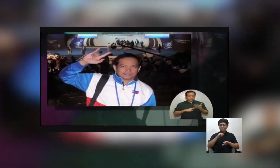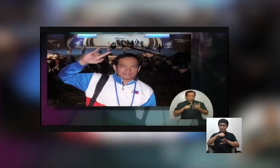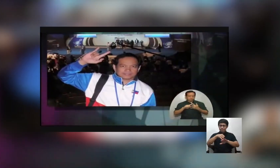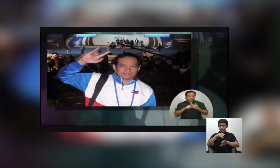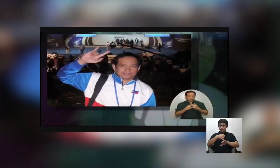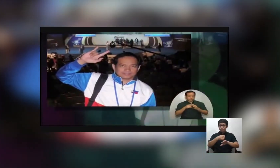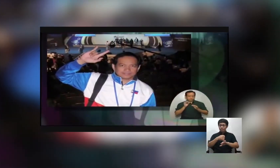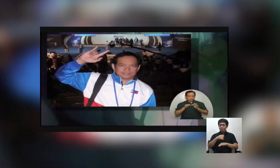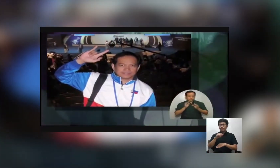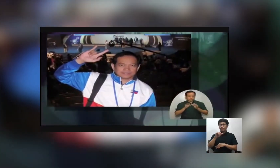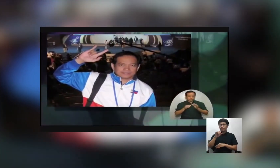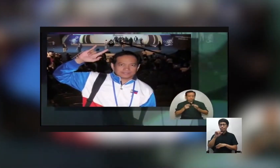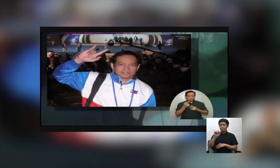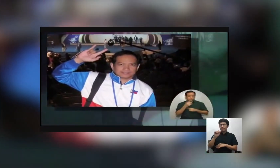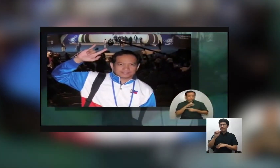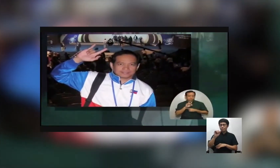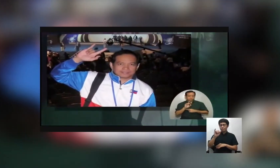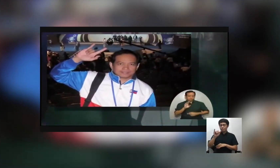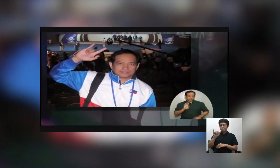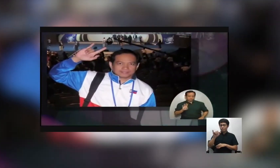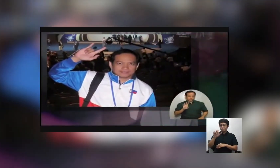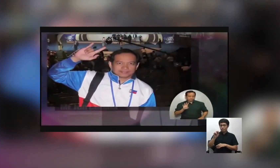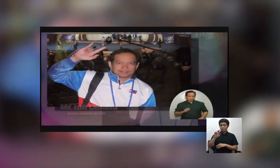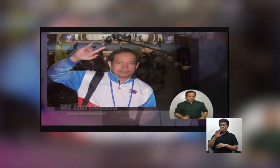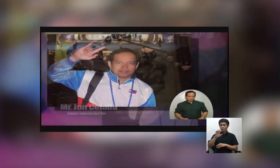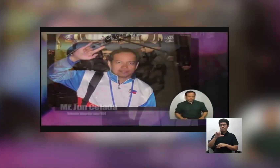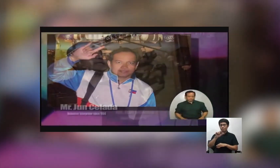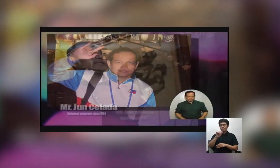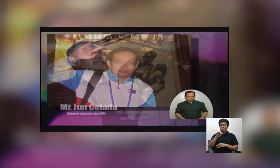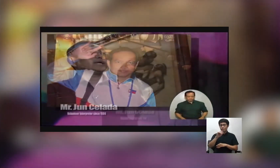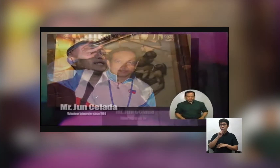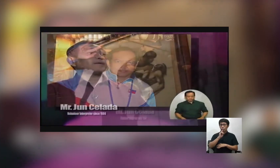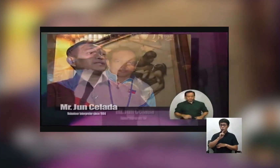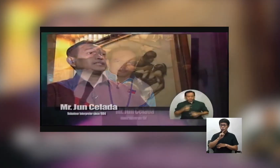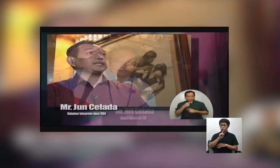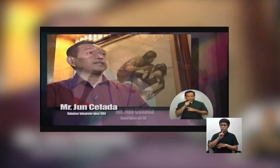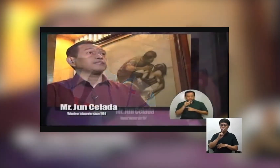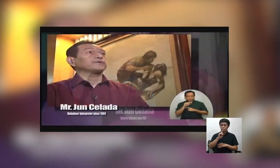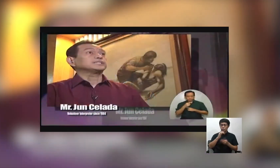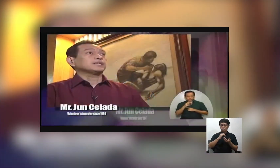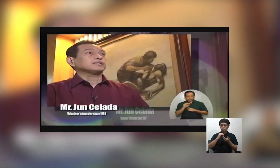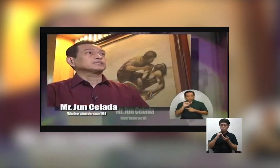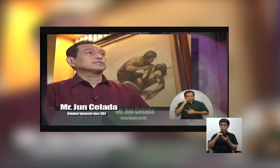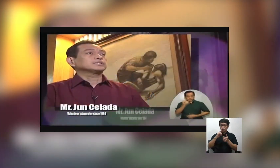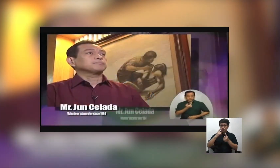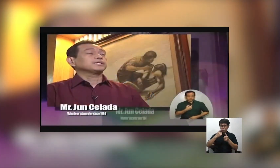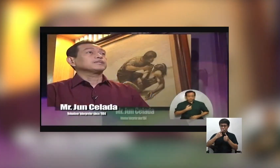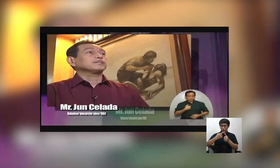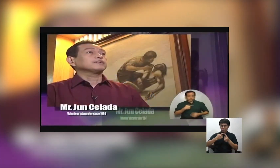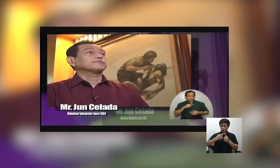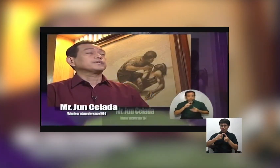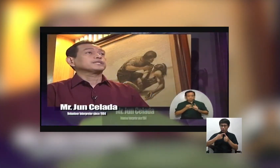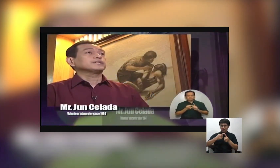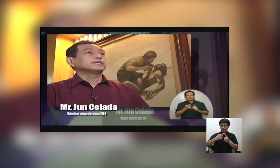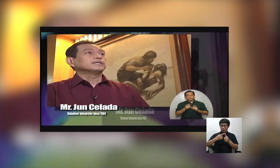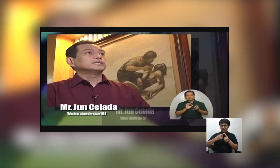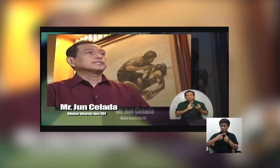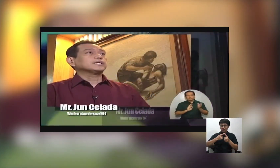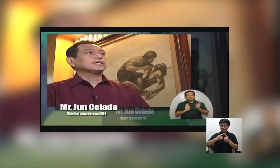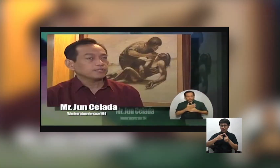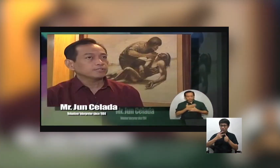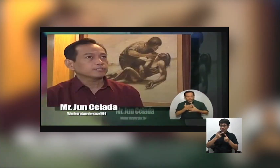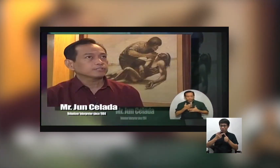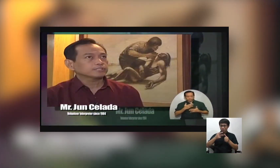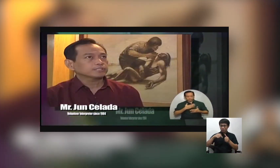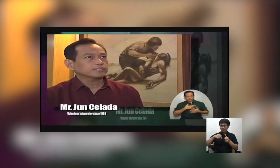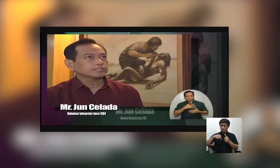na si Jim Celada. Alam ninyo, ang kapwa kong mahal ko ang unang naglagay ng sign language interpreter